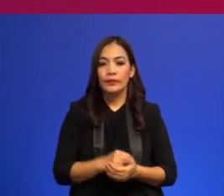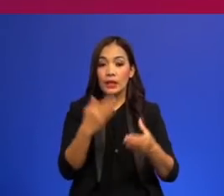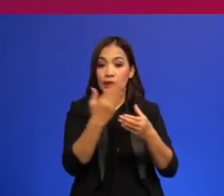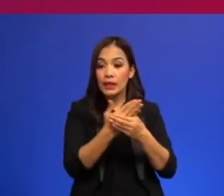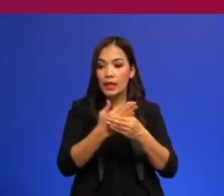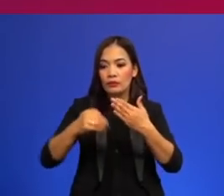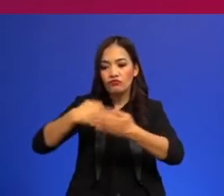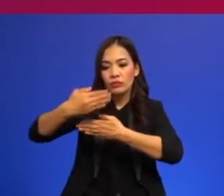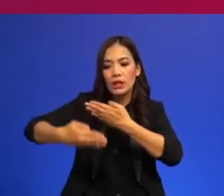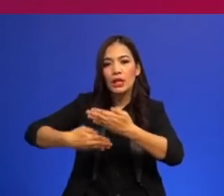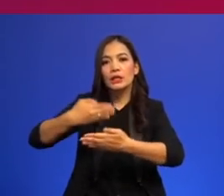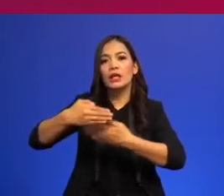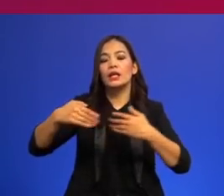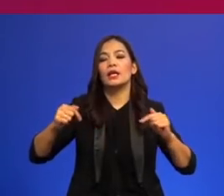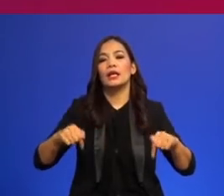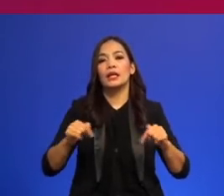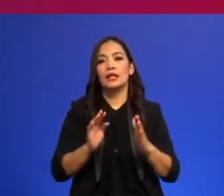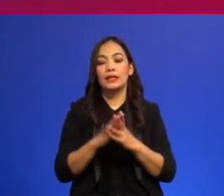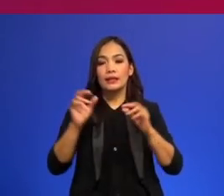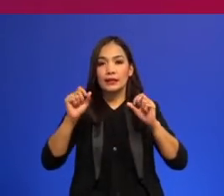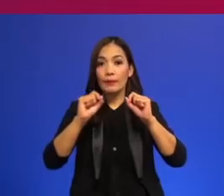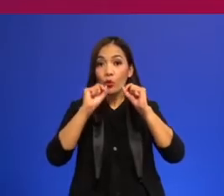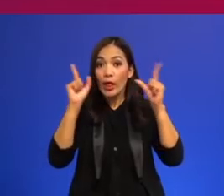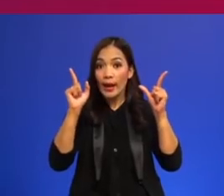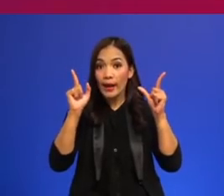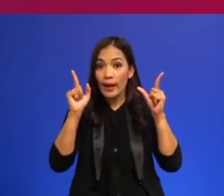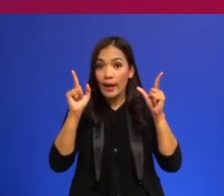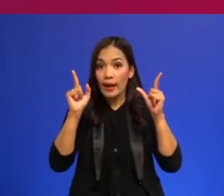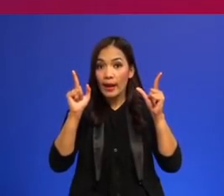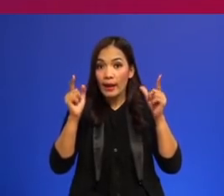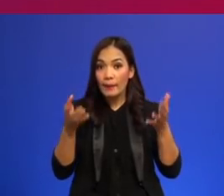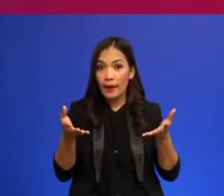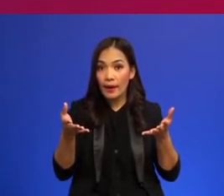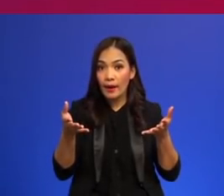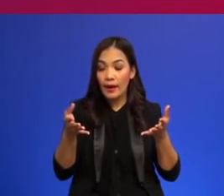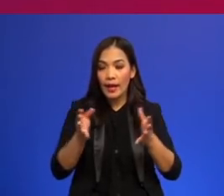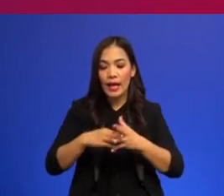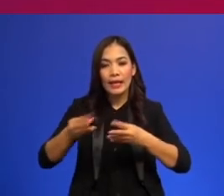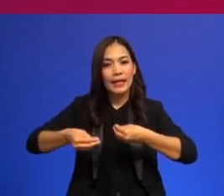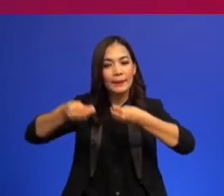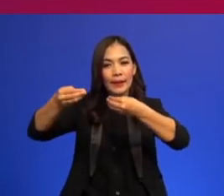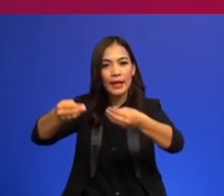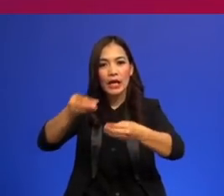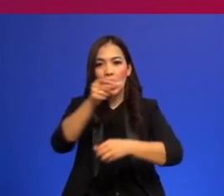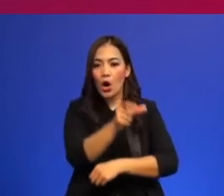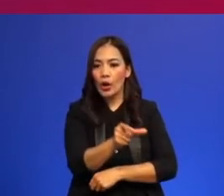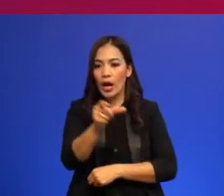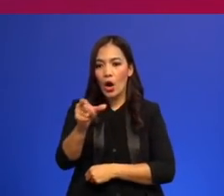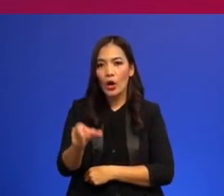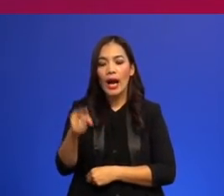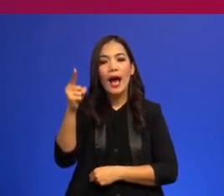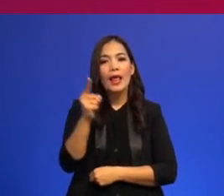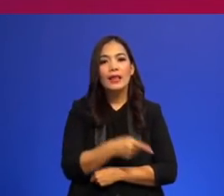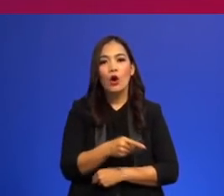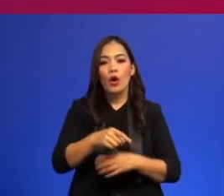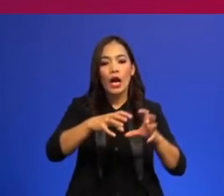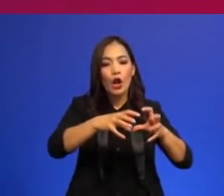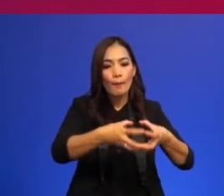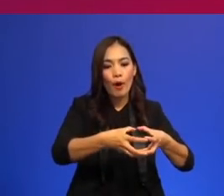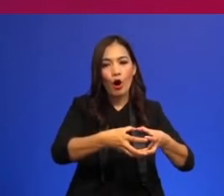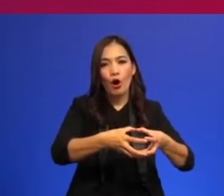Sandwich generation merupakan sebutan yang diberikan kepada orang atau